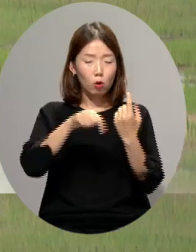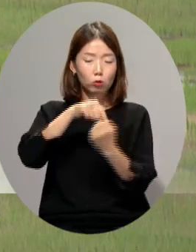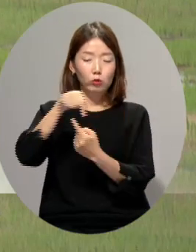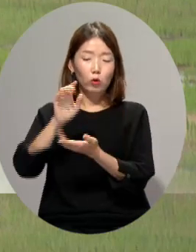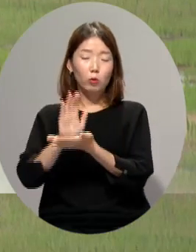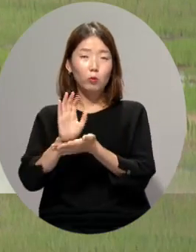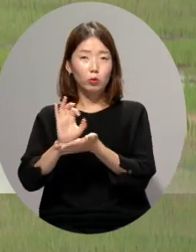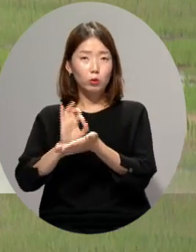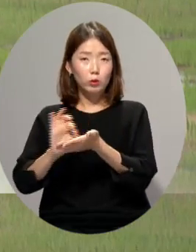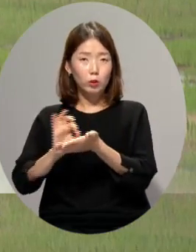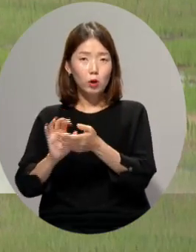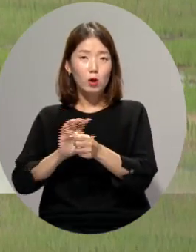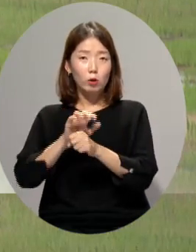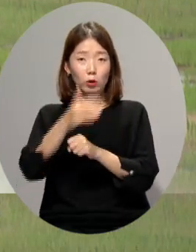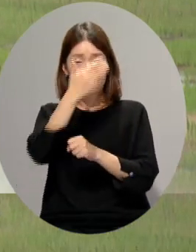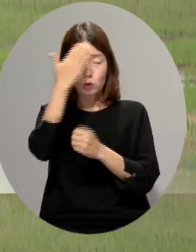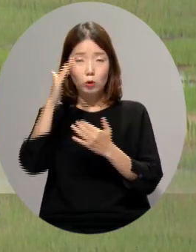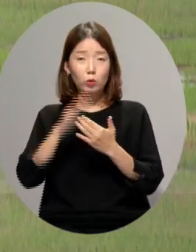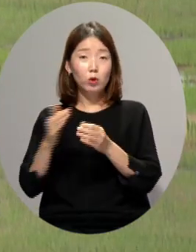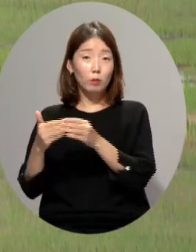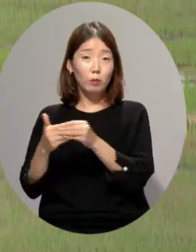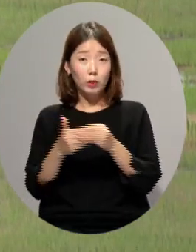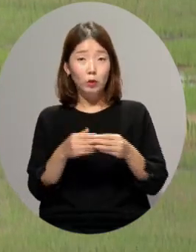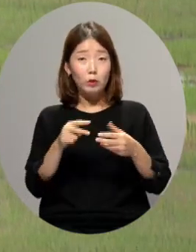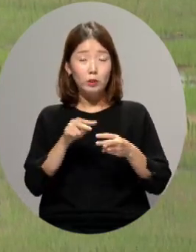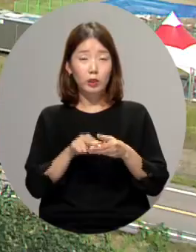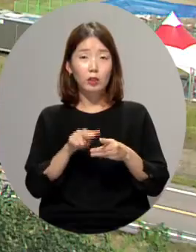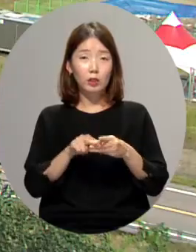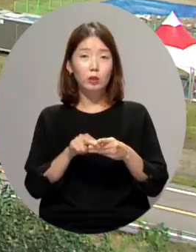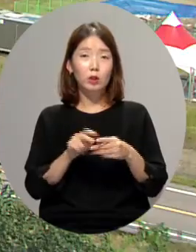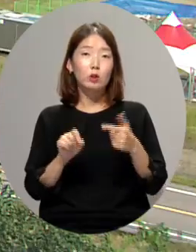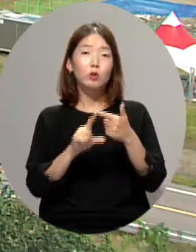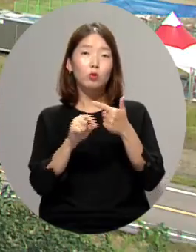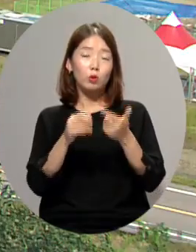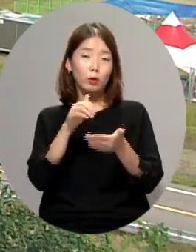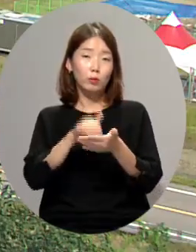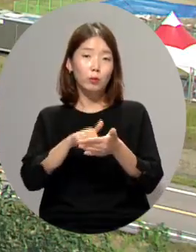운영본부로 쓰일 글로벌 청소년 리더센터는 지난달 공사가 마무리됐습니다